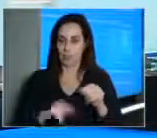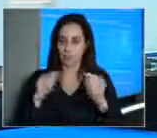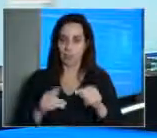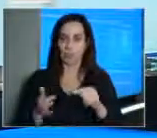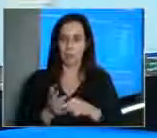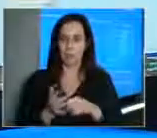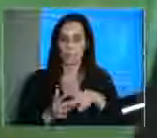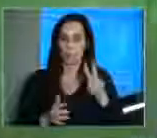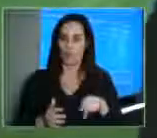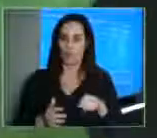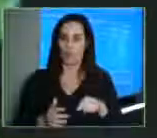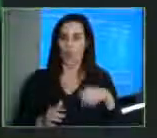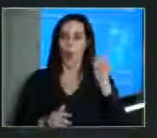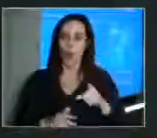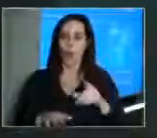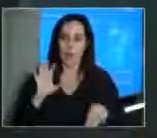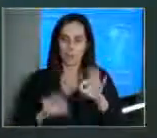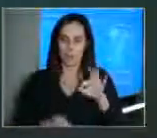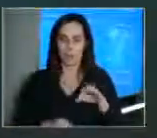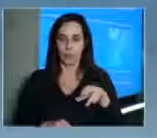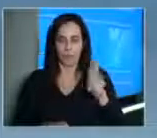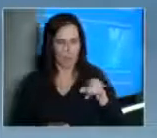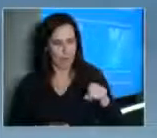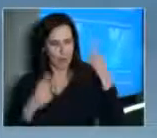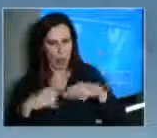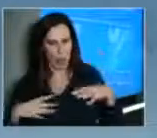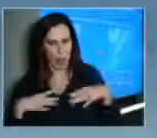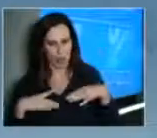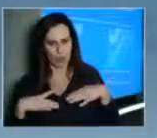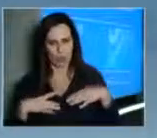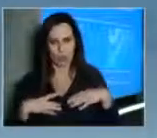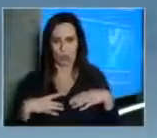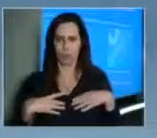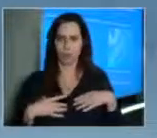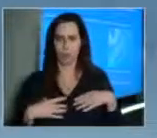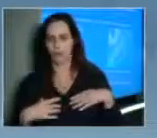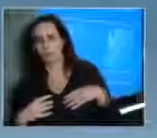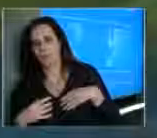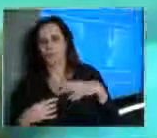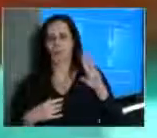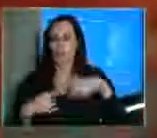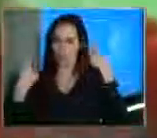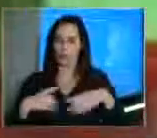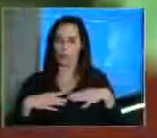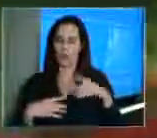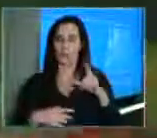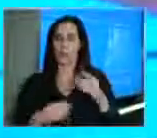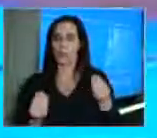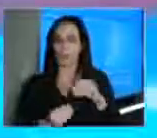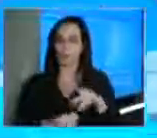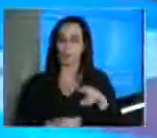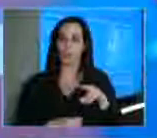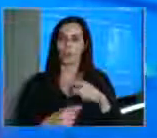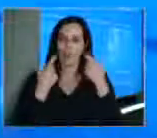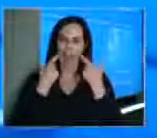לזה, בגלל שיש להם חובת הצבעה. יש להם גם יום חופש? יום שבתון? יש להם יום שבתון, ומעבר לזה יש